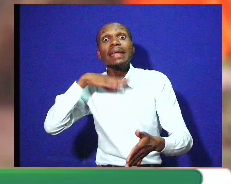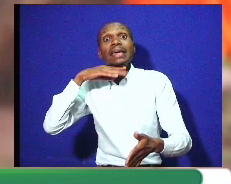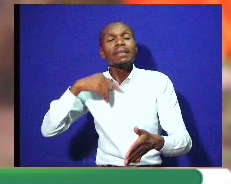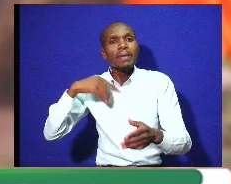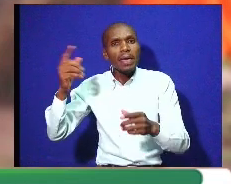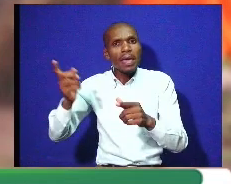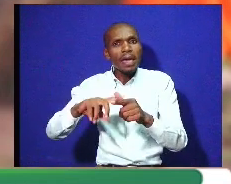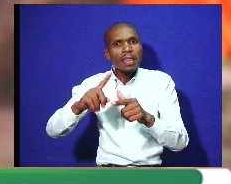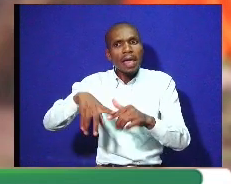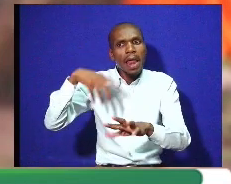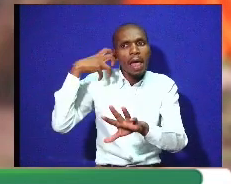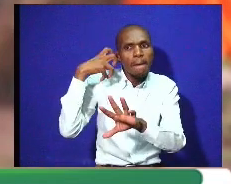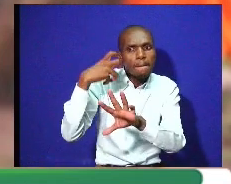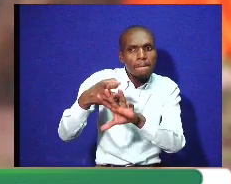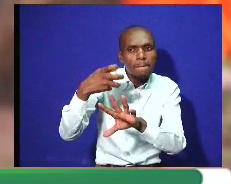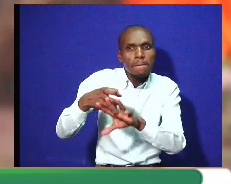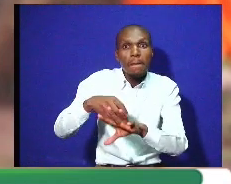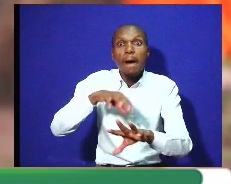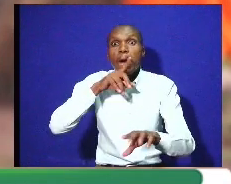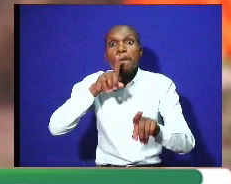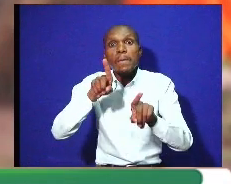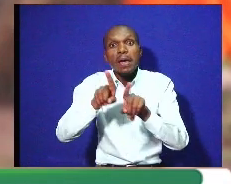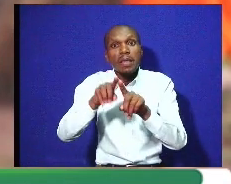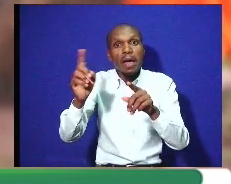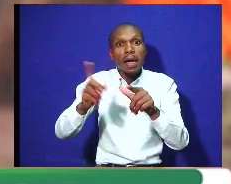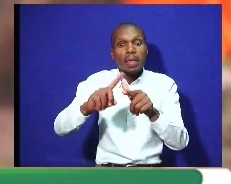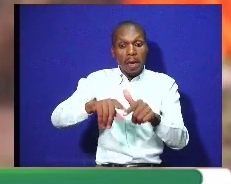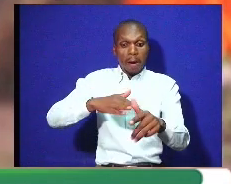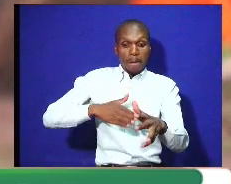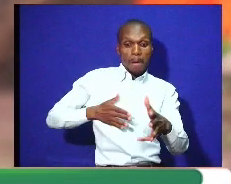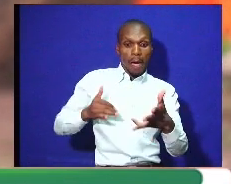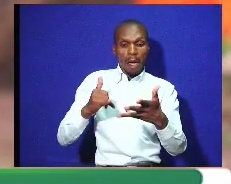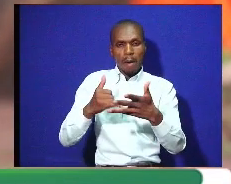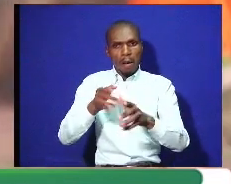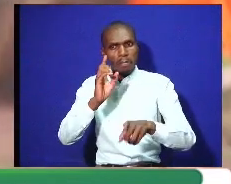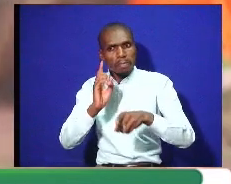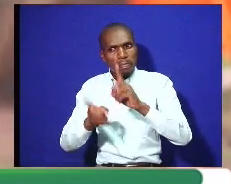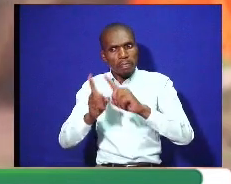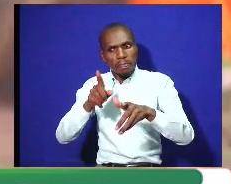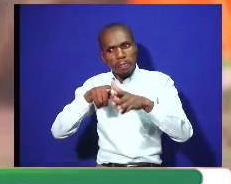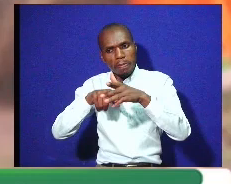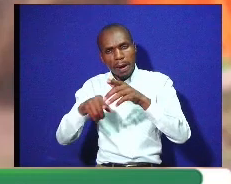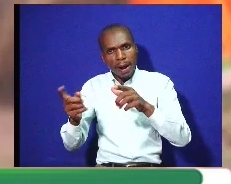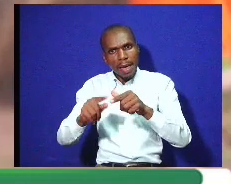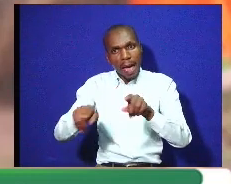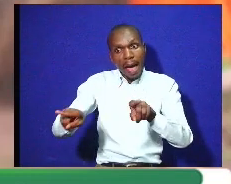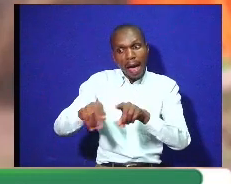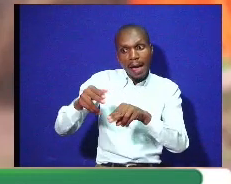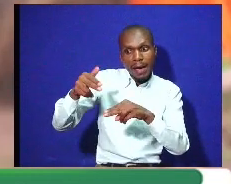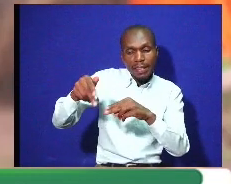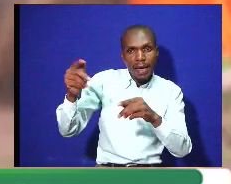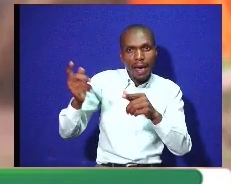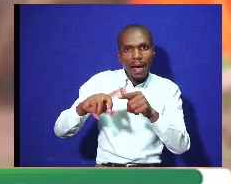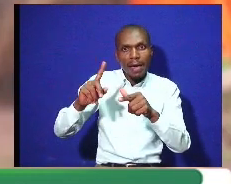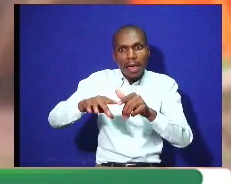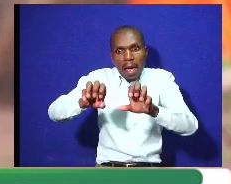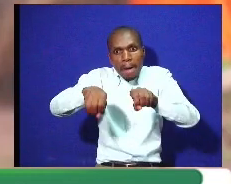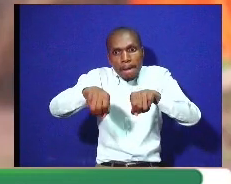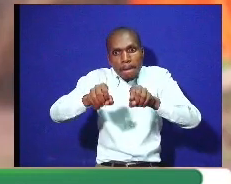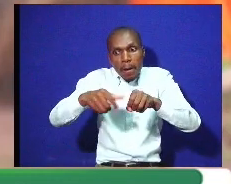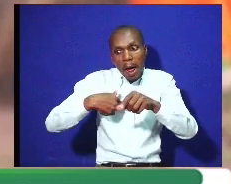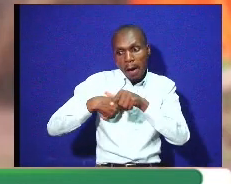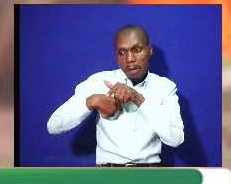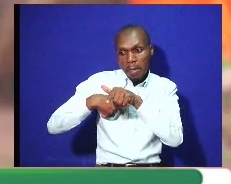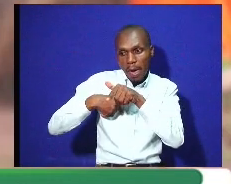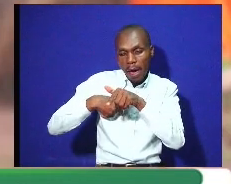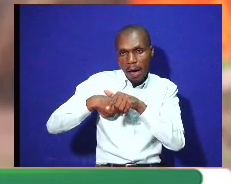Ngoture brother yane, umu kungu toko minyoka kuchiri yana. Ratuwa minyoka kuchororo, toka nyole pikipiki nuire para.